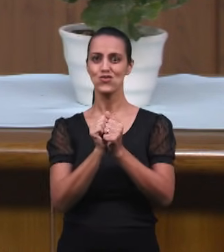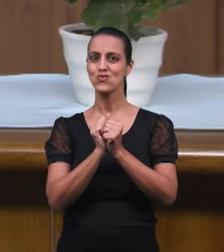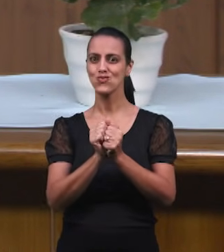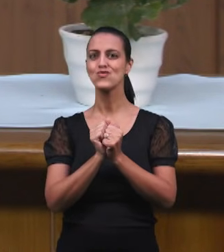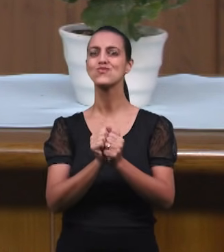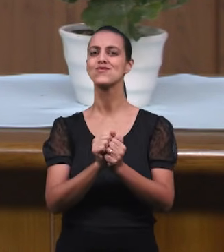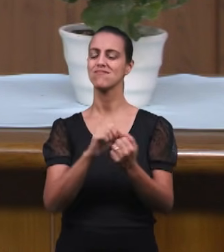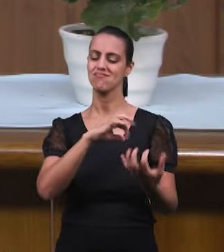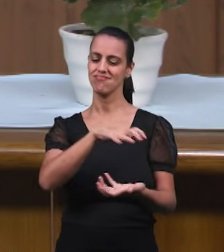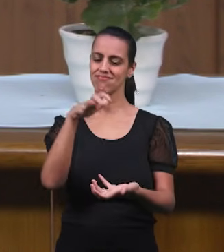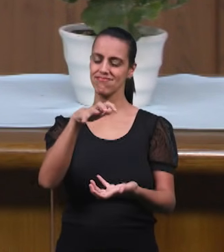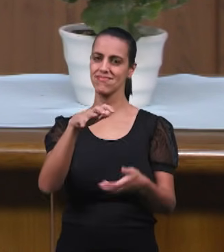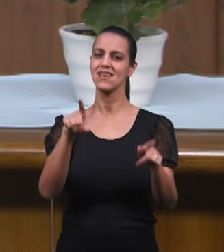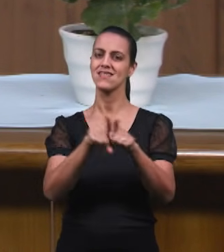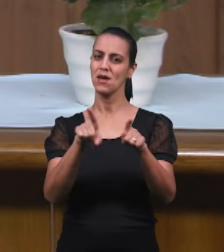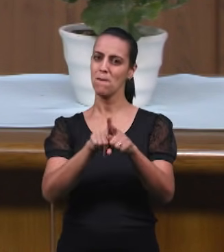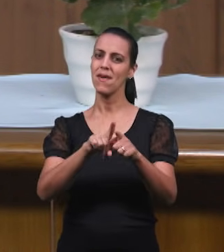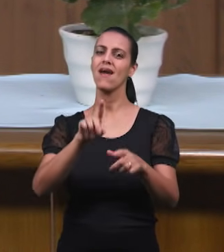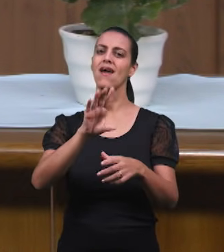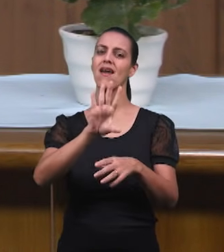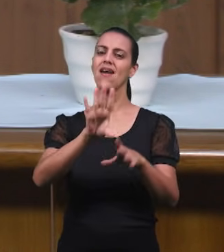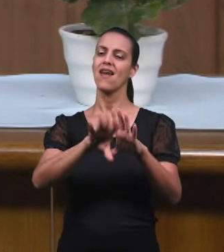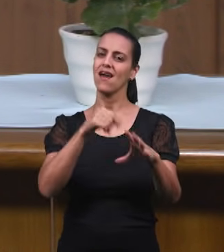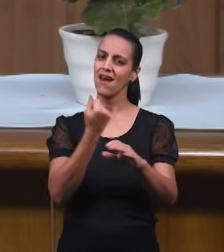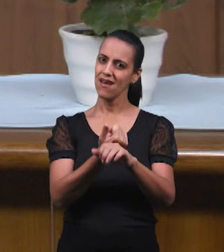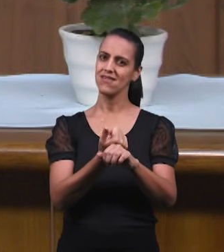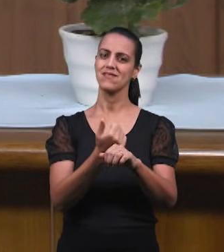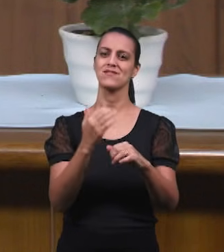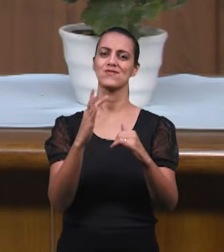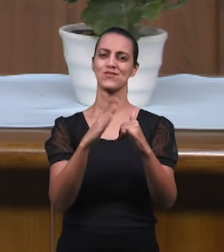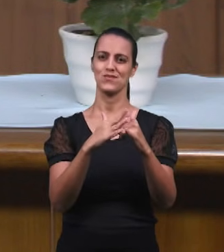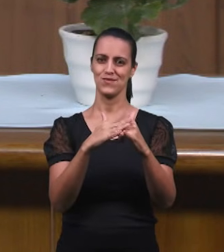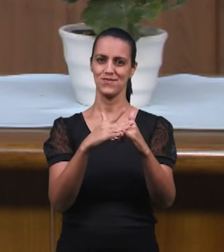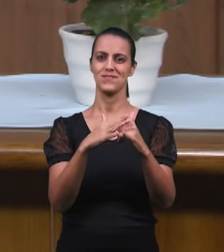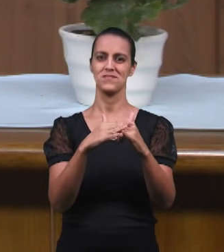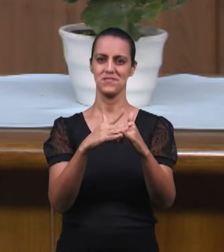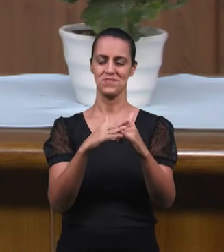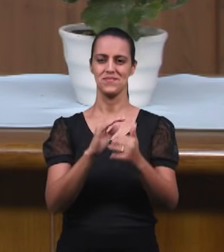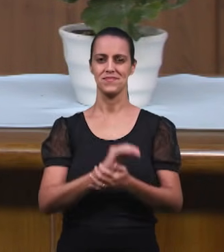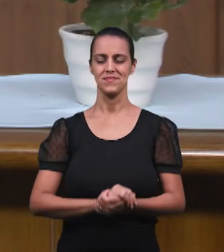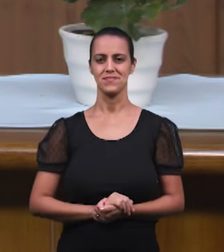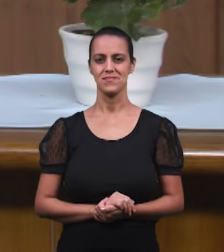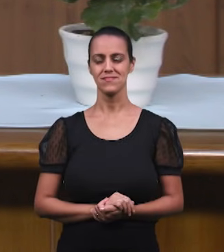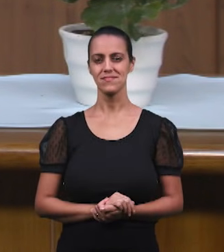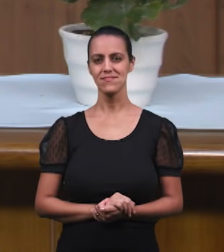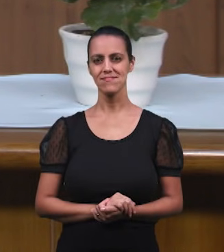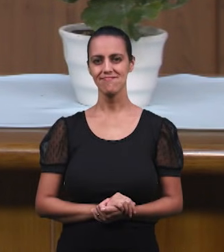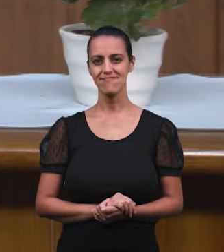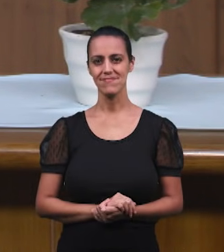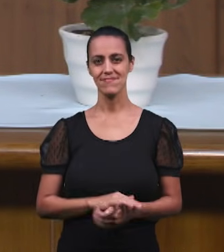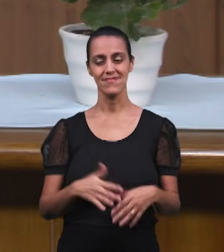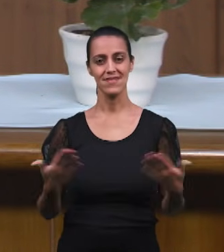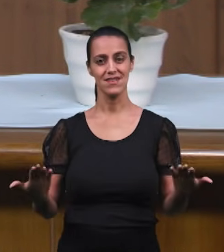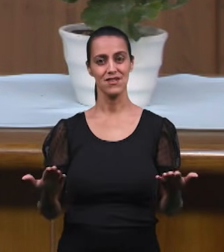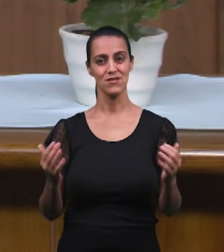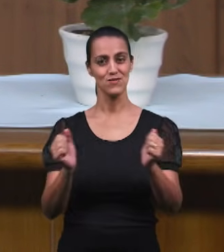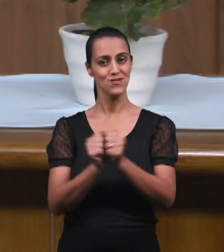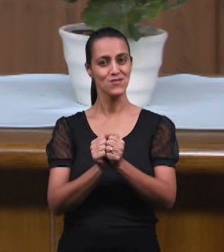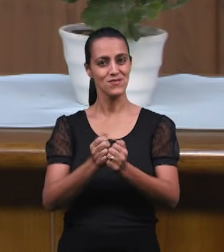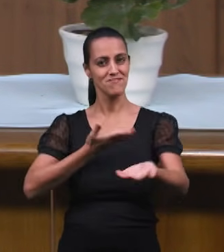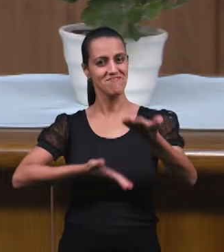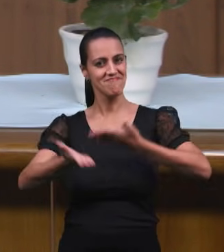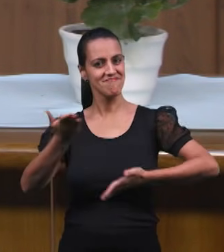transmission par YouTube et par notre canal de transmission via satellite. Donc, nous serons ensemble en train de participer d'un